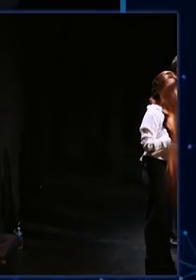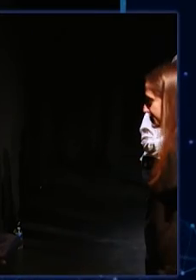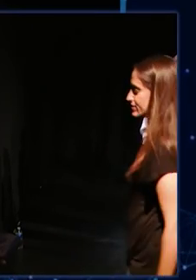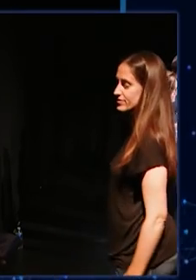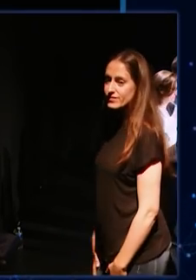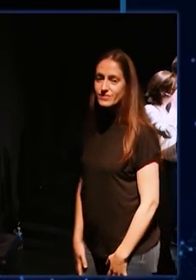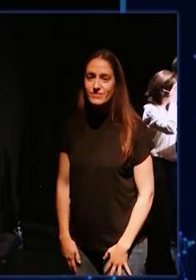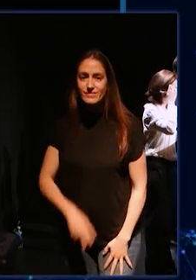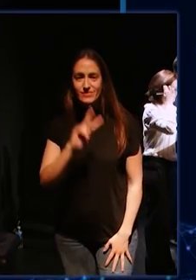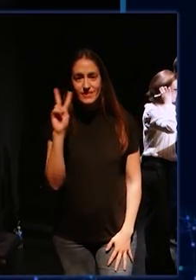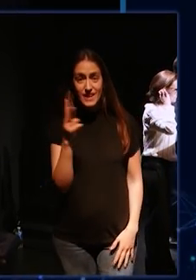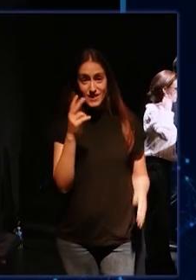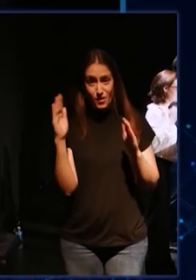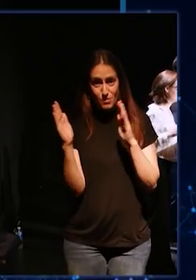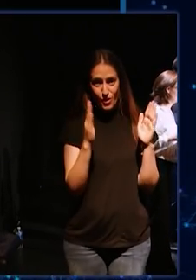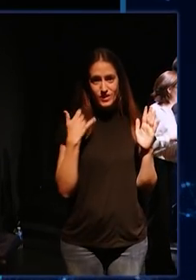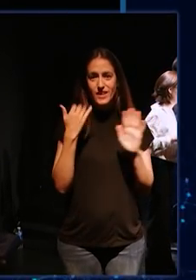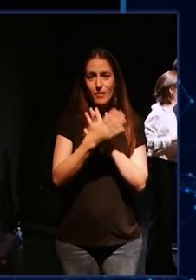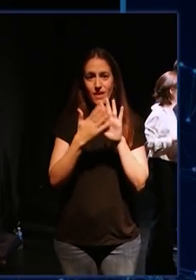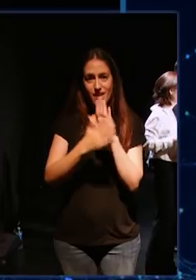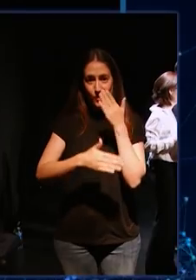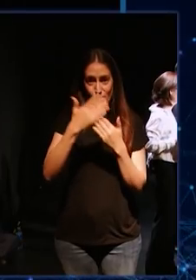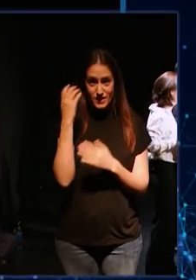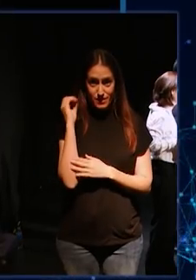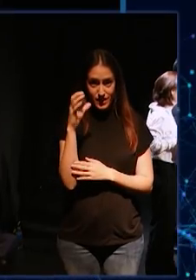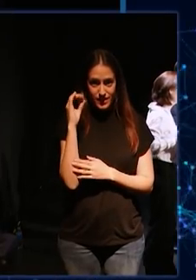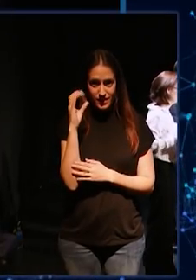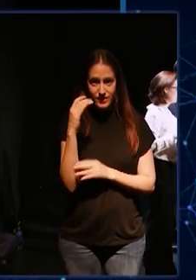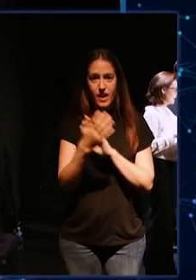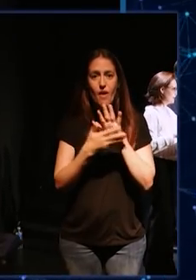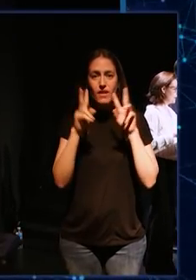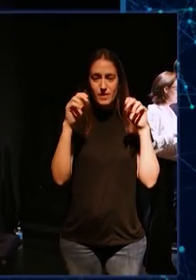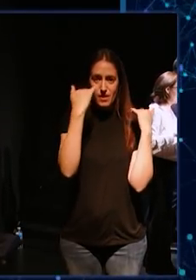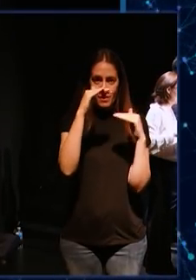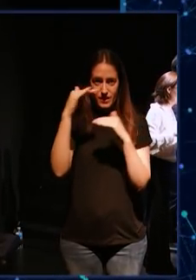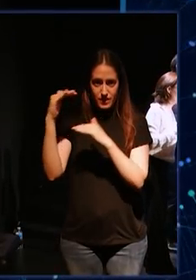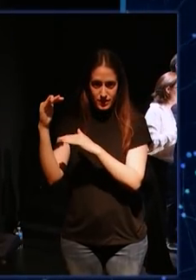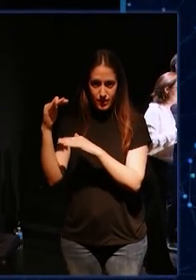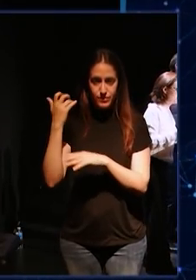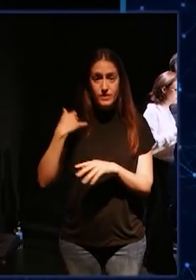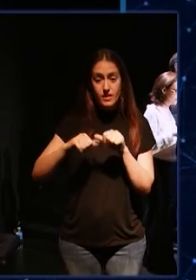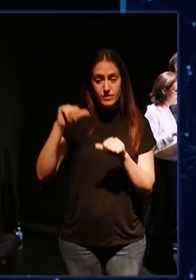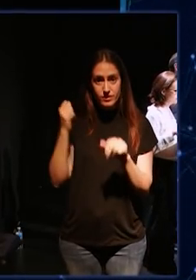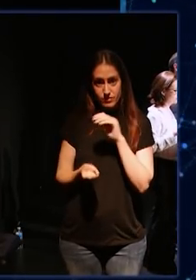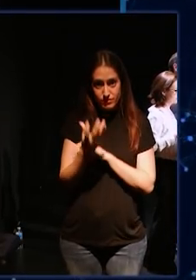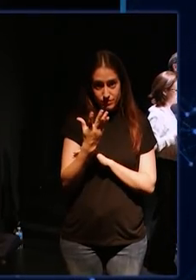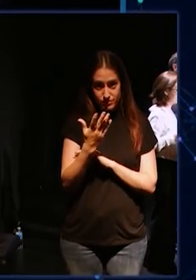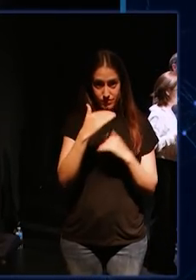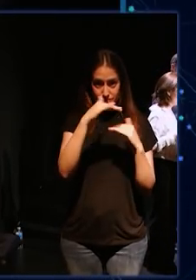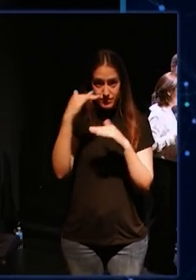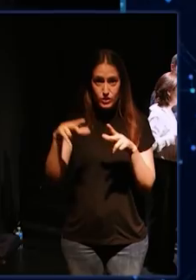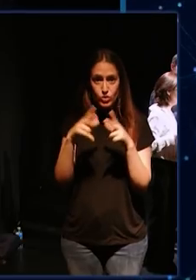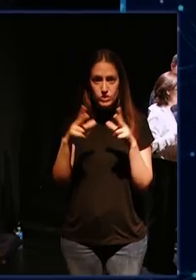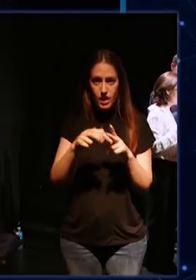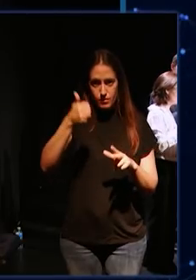El segon bloc, com us hem comentat a l'inici, parla sobre habitatge. La creació d'habitatge social ha estat un dels temes